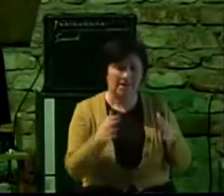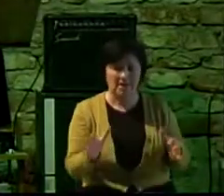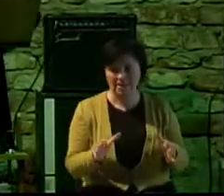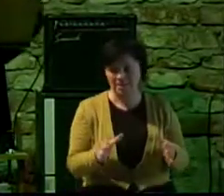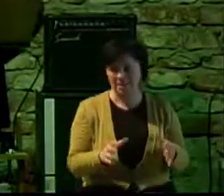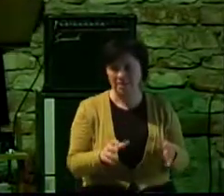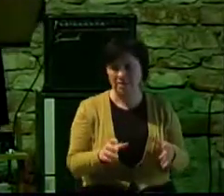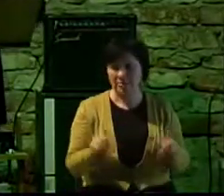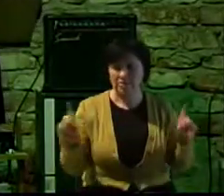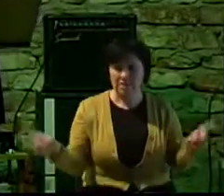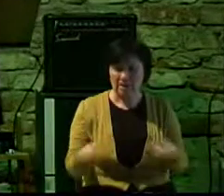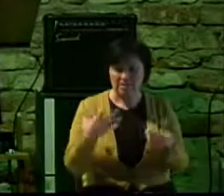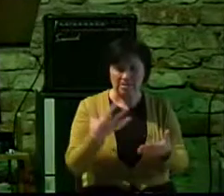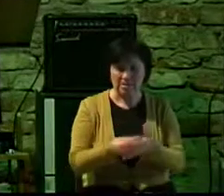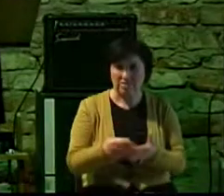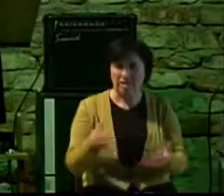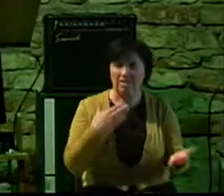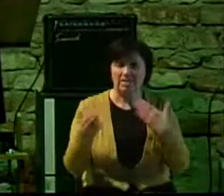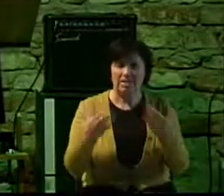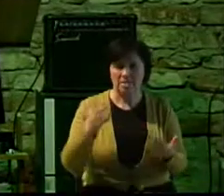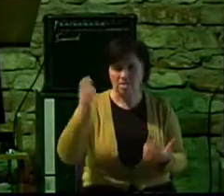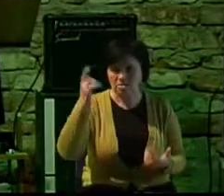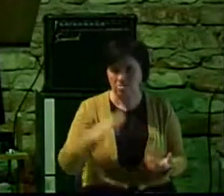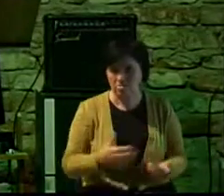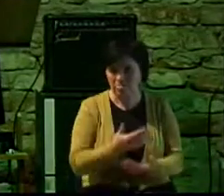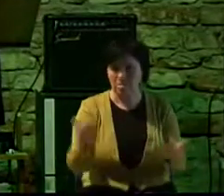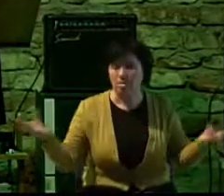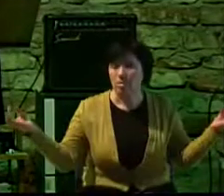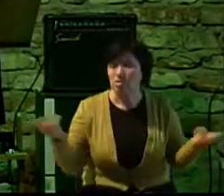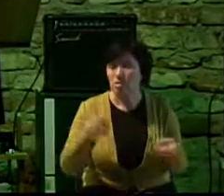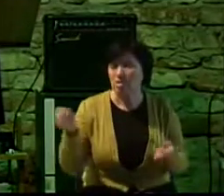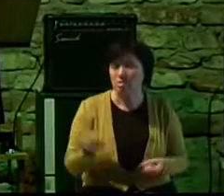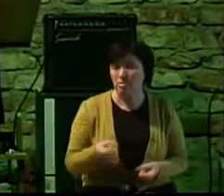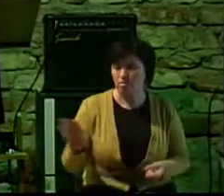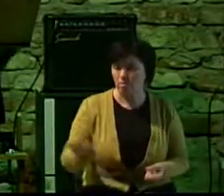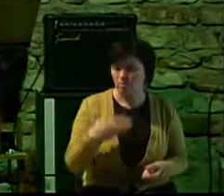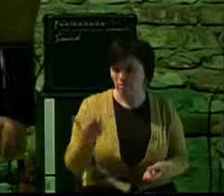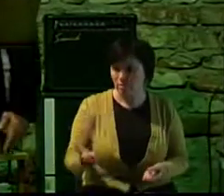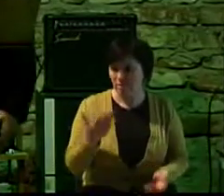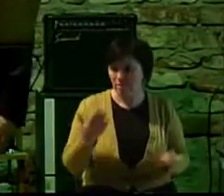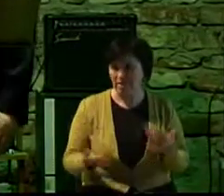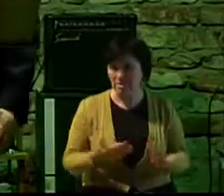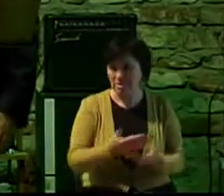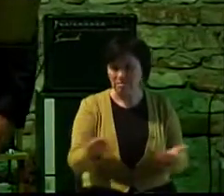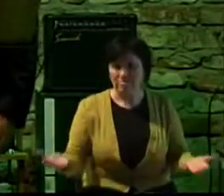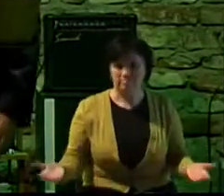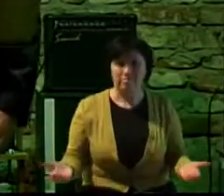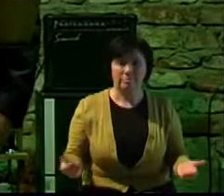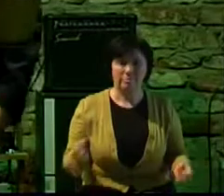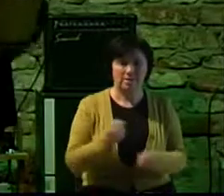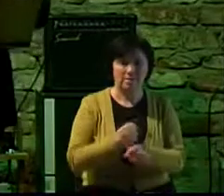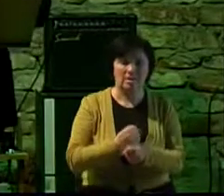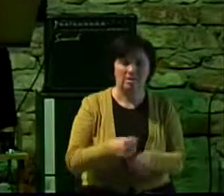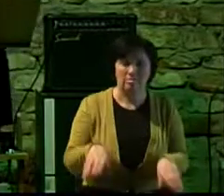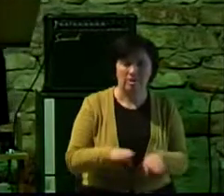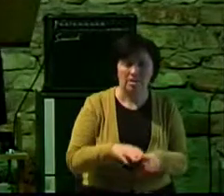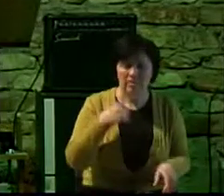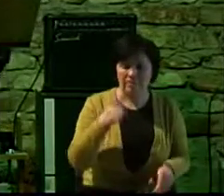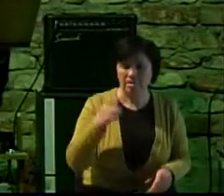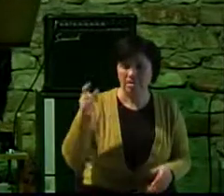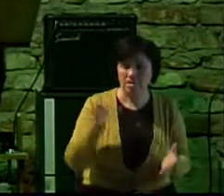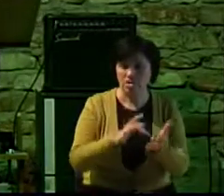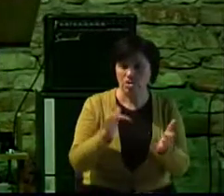грехе, восстанавливать свои отношения с Господом. Мы нуждаемся друг в друга. И если мы делаем так, как говорит